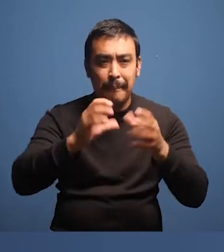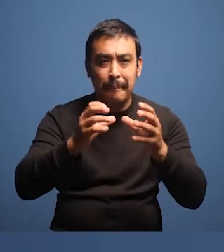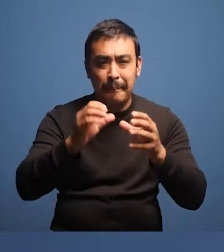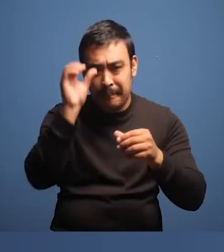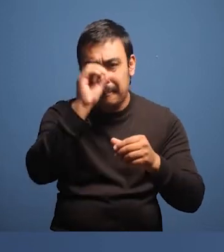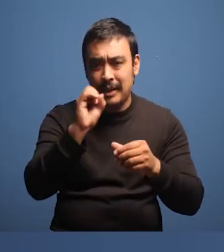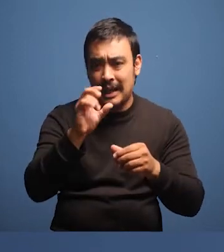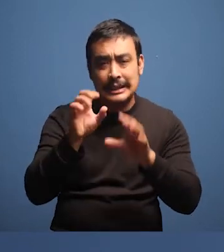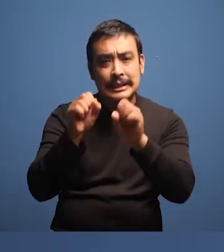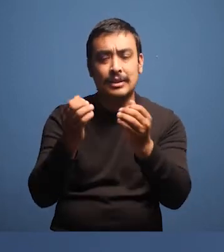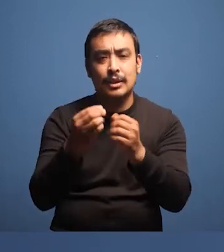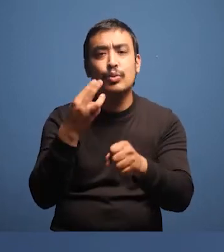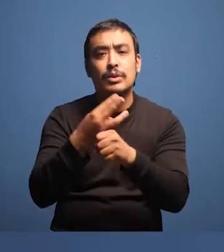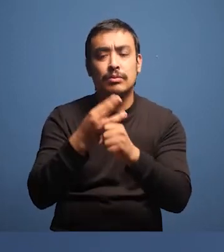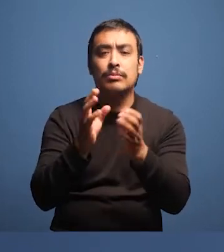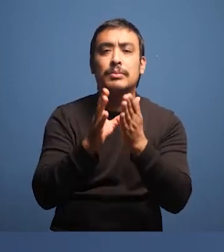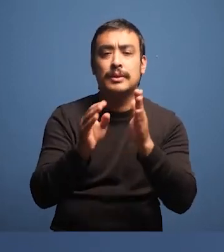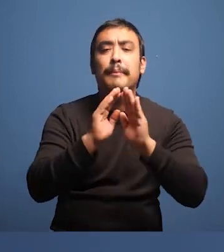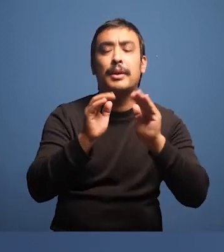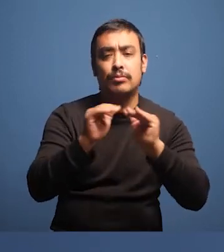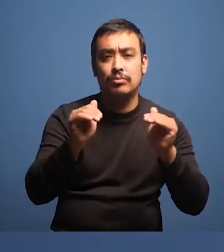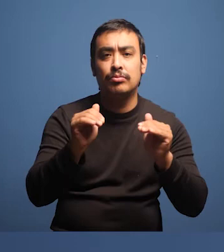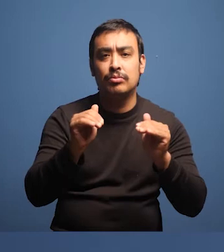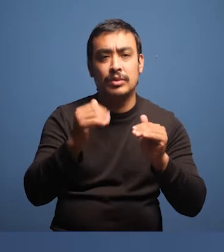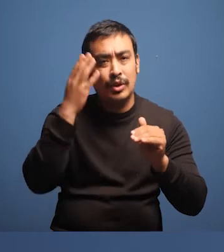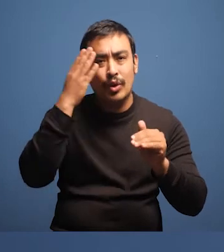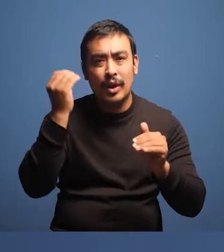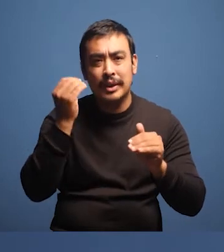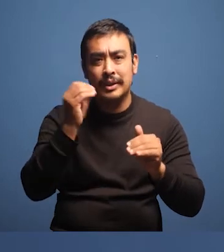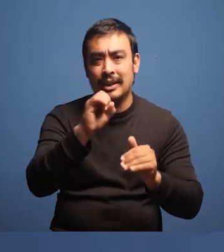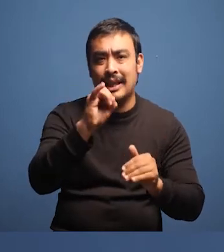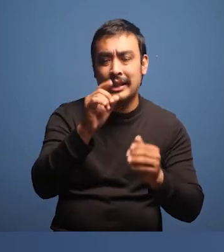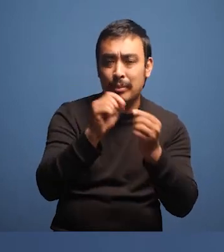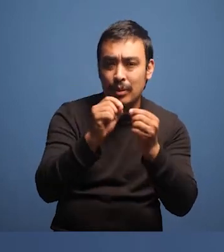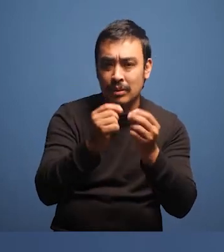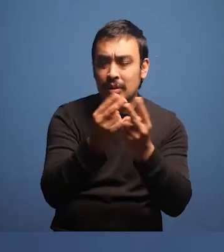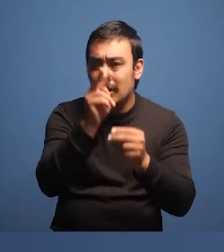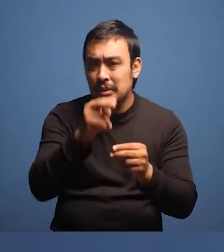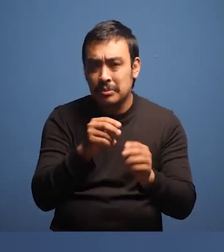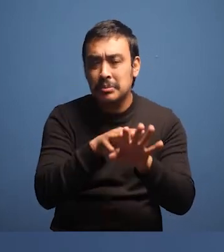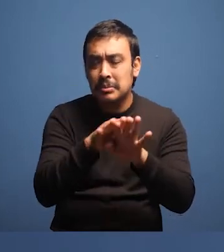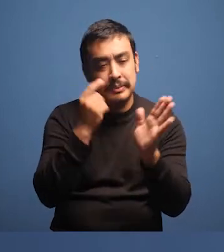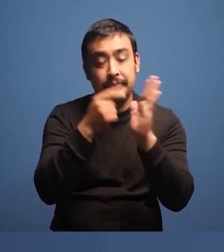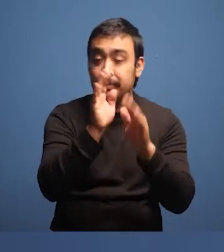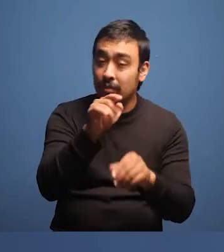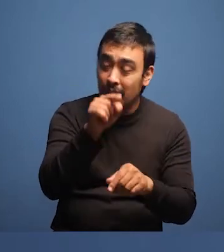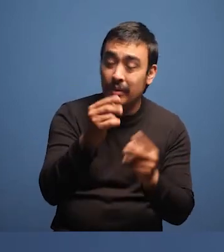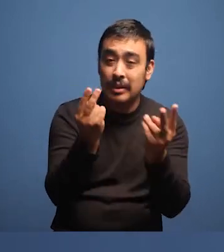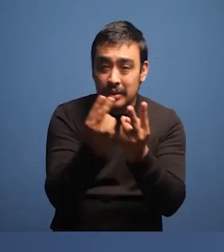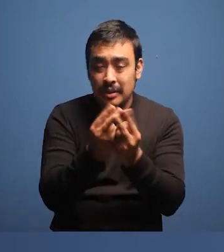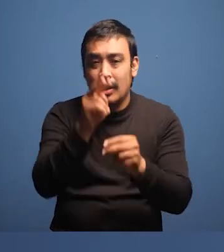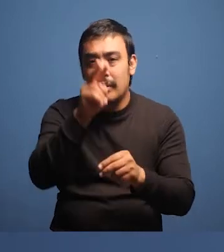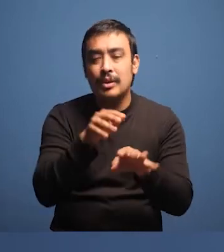गर्ने उद्देश्यले चाहिँ डिफ्रेन्ट फेक एकाउन्ट्सहरू क्रिएट गर्ने अवस्था चाहिँ हामीले धेरै नै देखिरहेका छौँ त्यस्तो